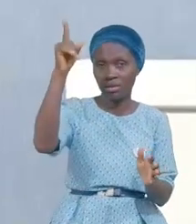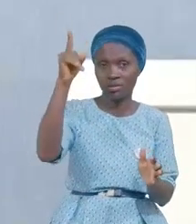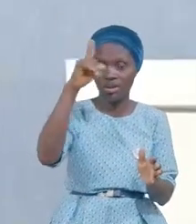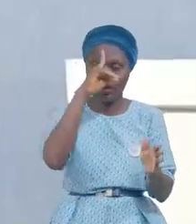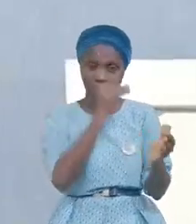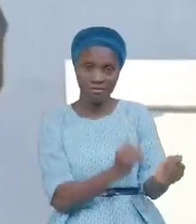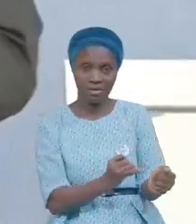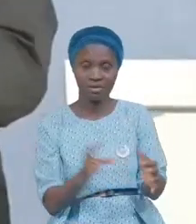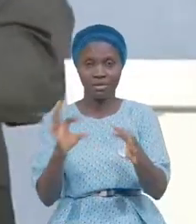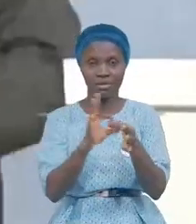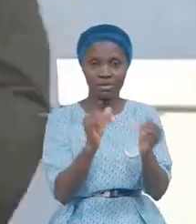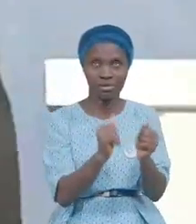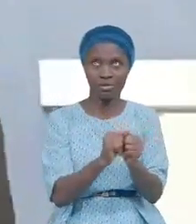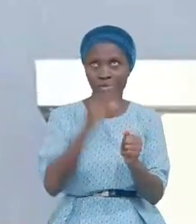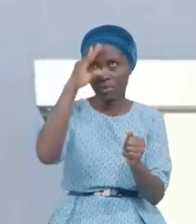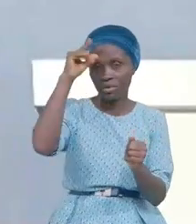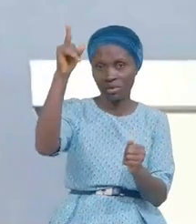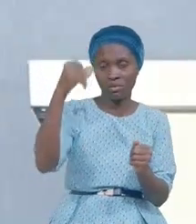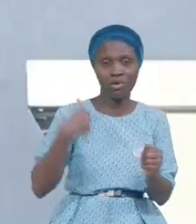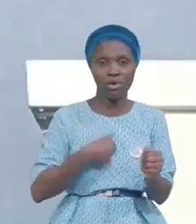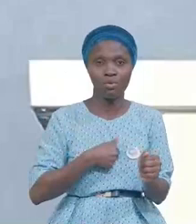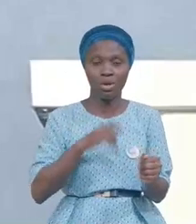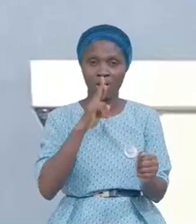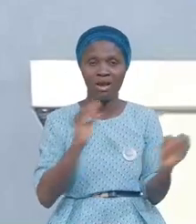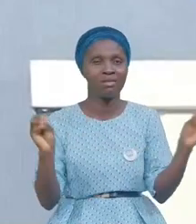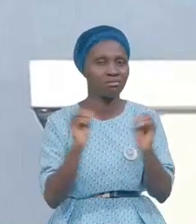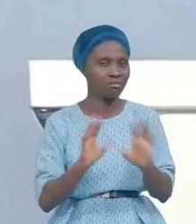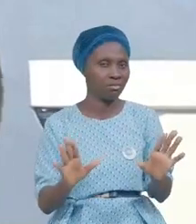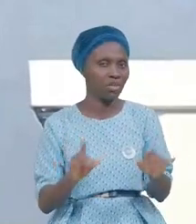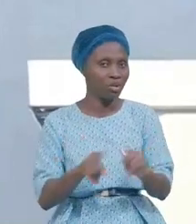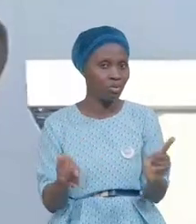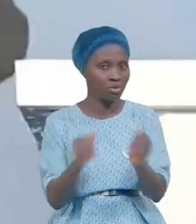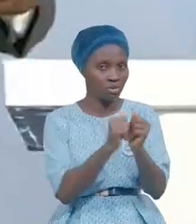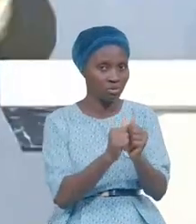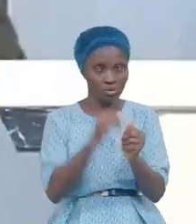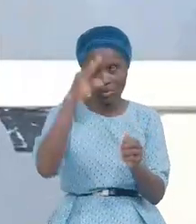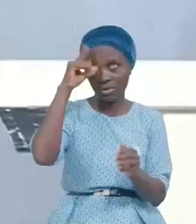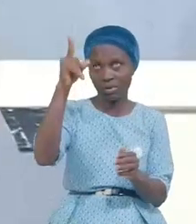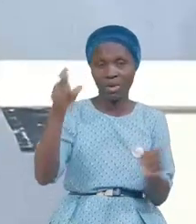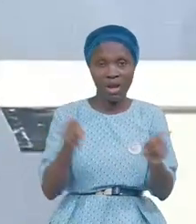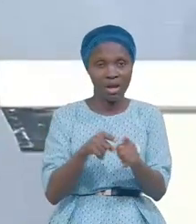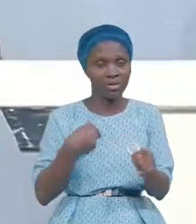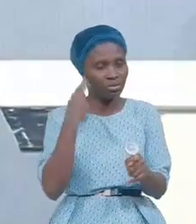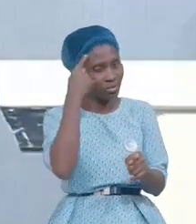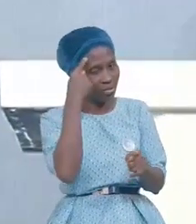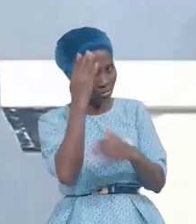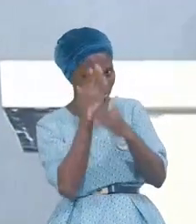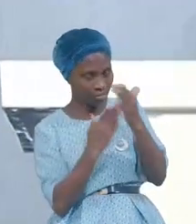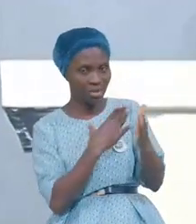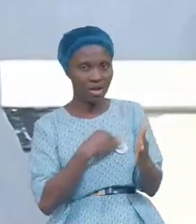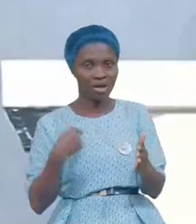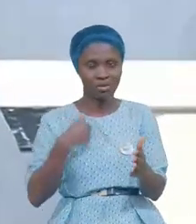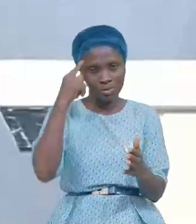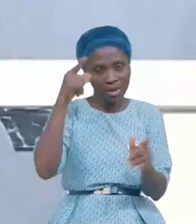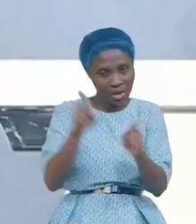nous ne sommes rien. Mais avec lui, c'est quand nous avons des sentiments modestes, ayant des sentiments